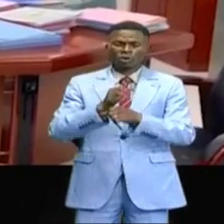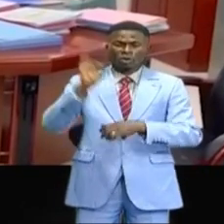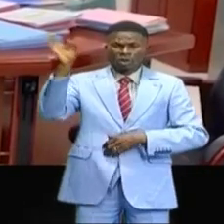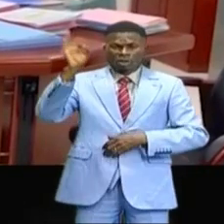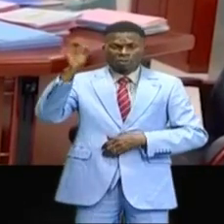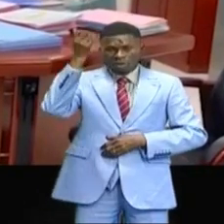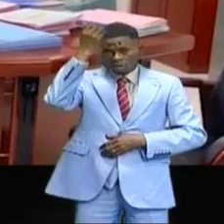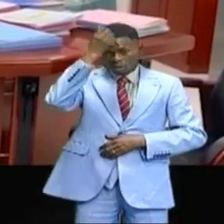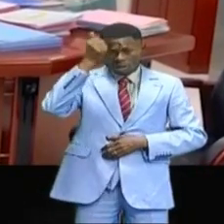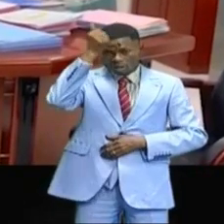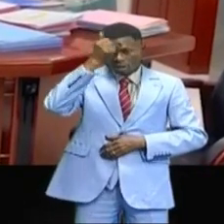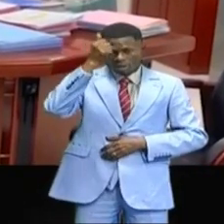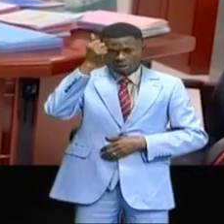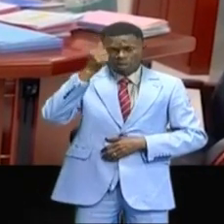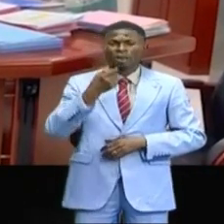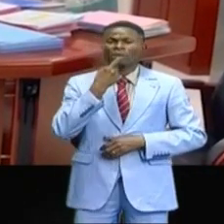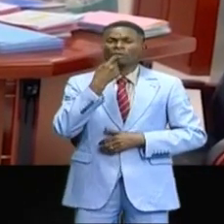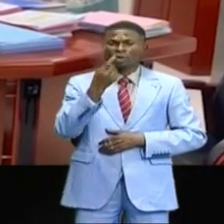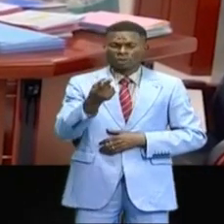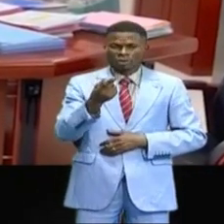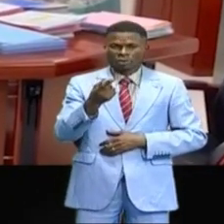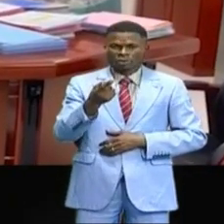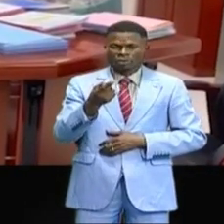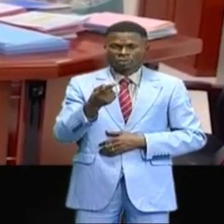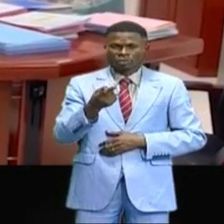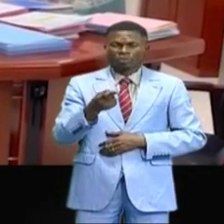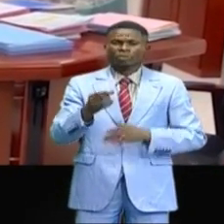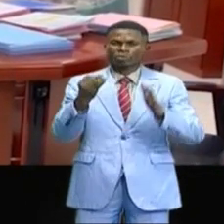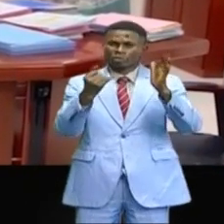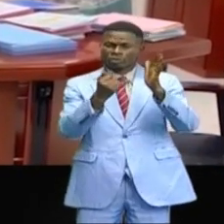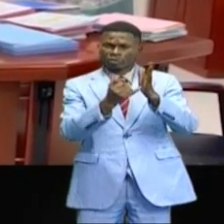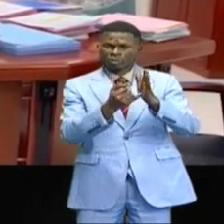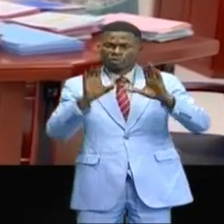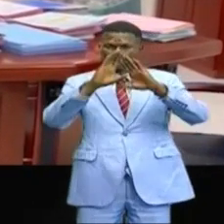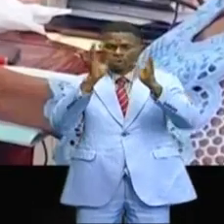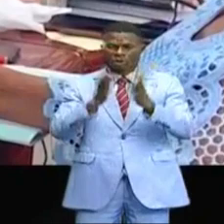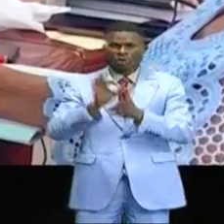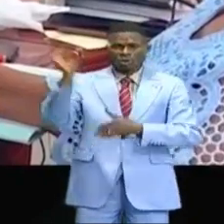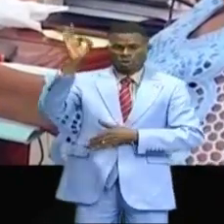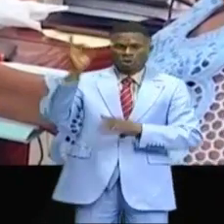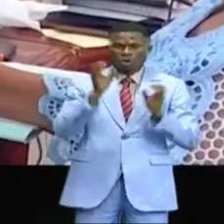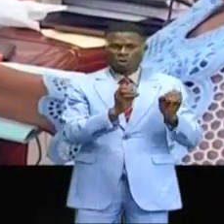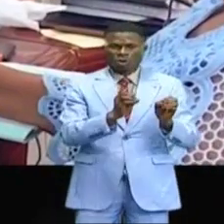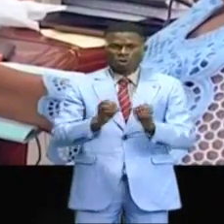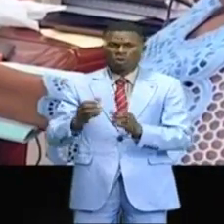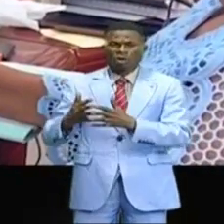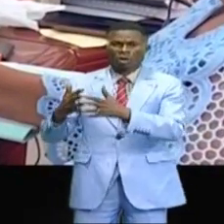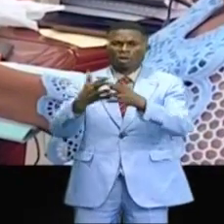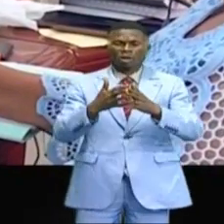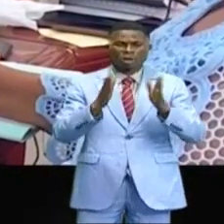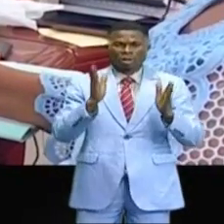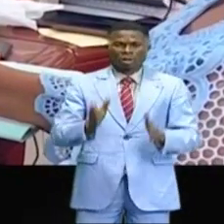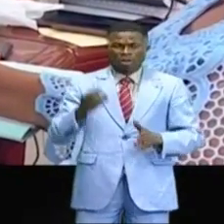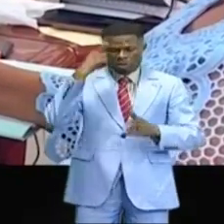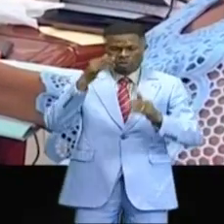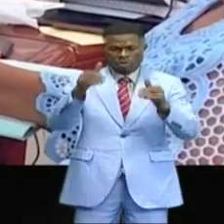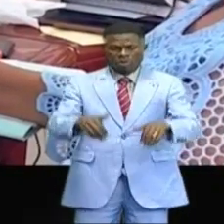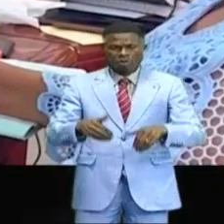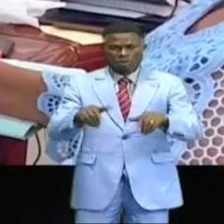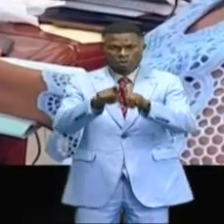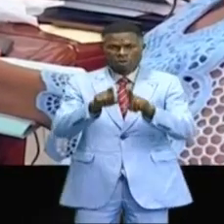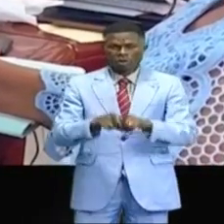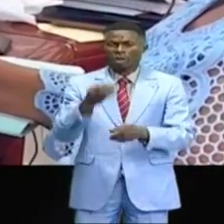l'Afrique atteint l'indiqué est l'une des 6 commissions régionales des forêts de l'Organisation des Nations Unies pour l'agriculture